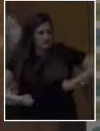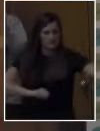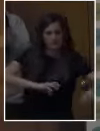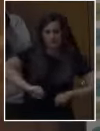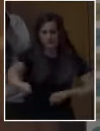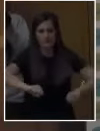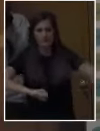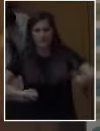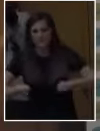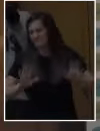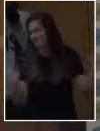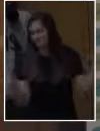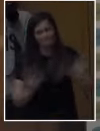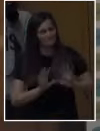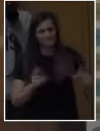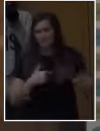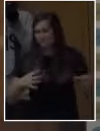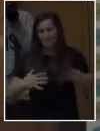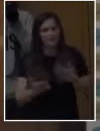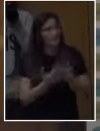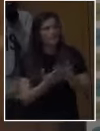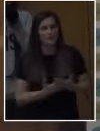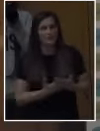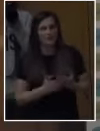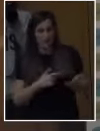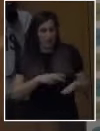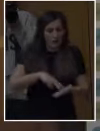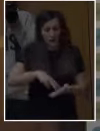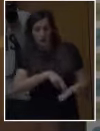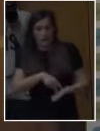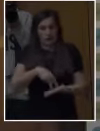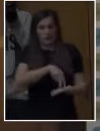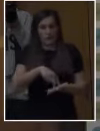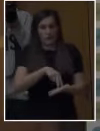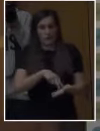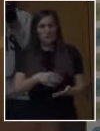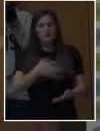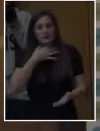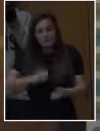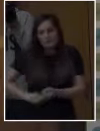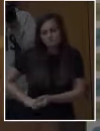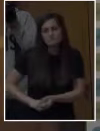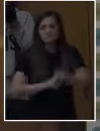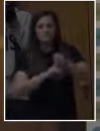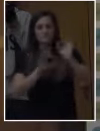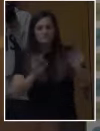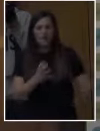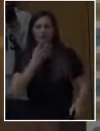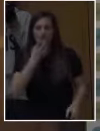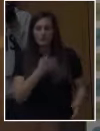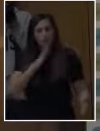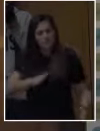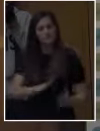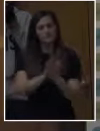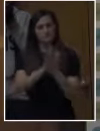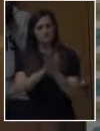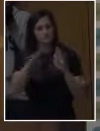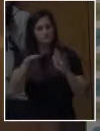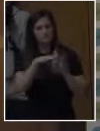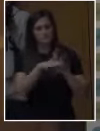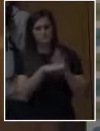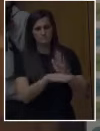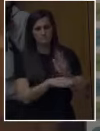πράγμα δεν θα μπορέσει ποτέ να σταθεί, εάν δεν το, δούμε σοβαρά. Και αυτός είναι και ο λόγος που κάνουμε τη